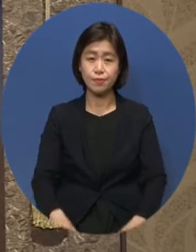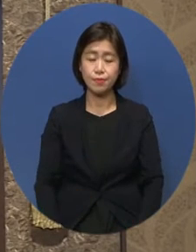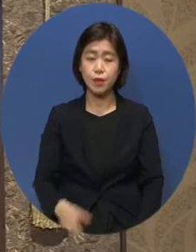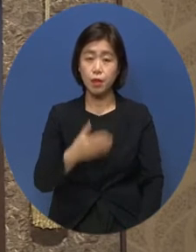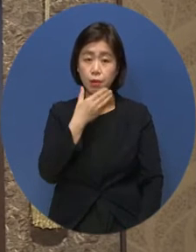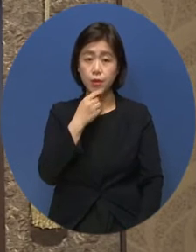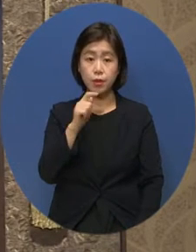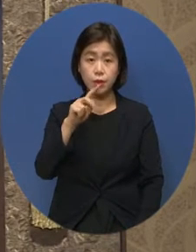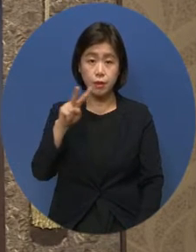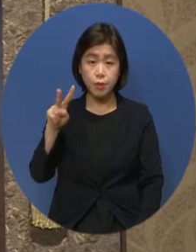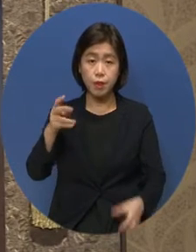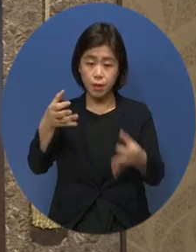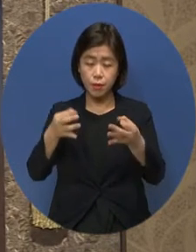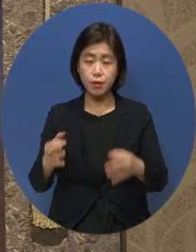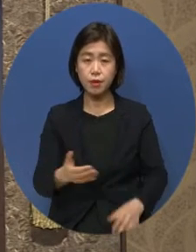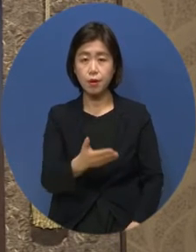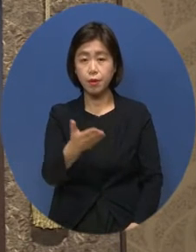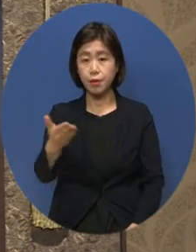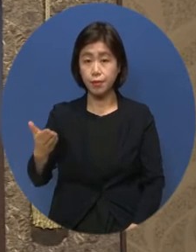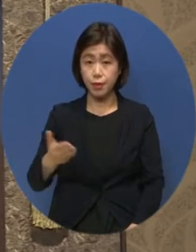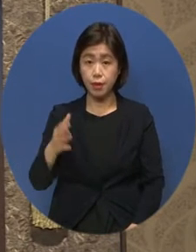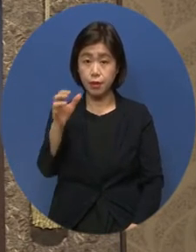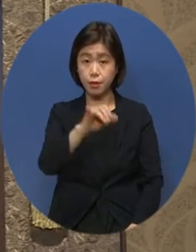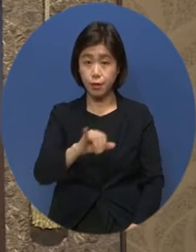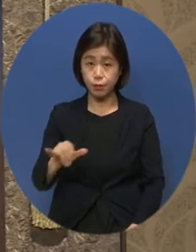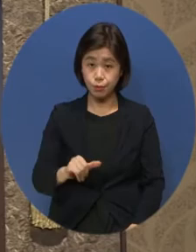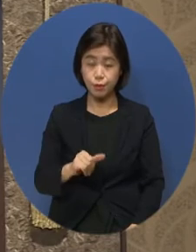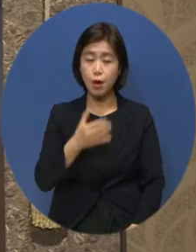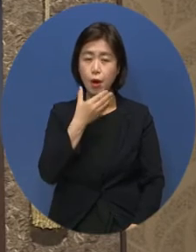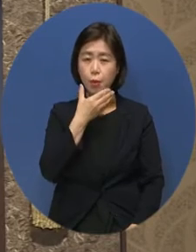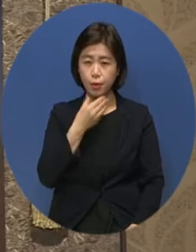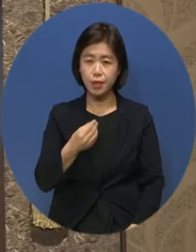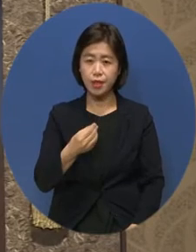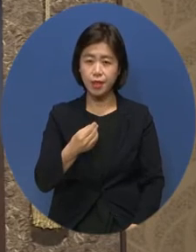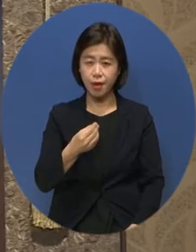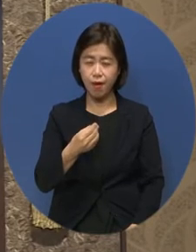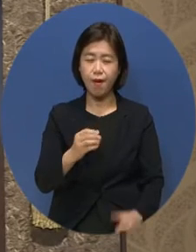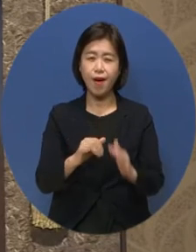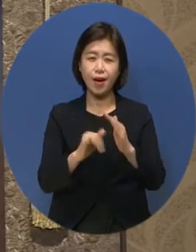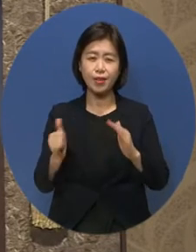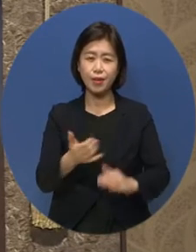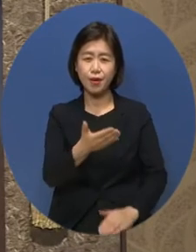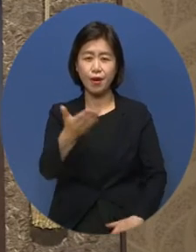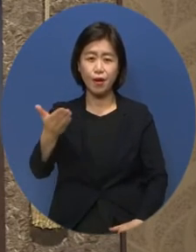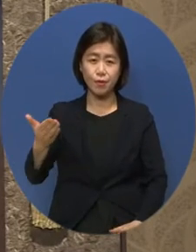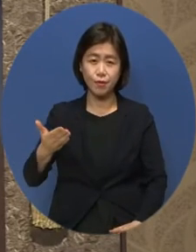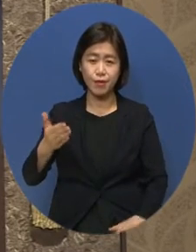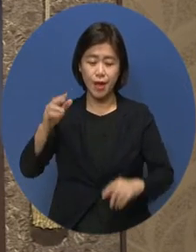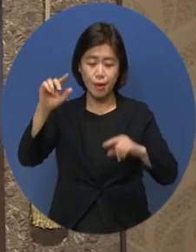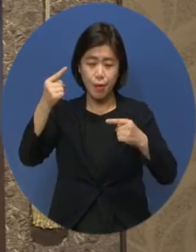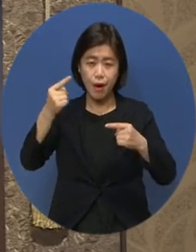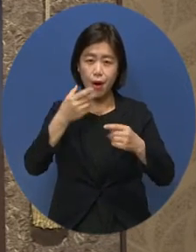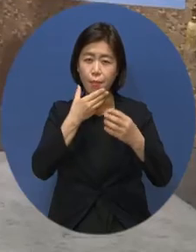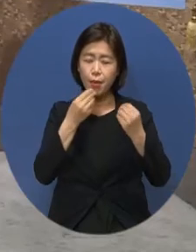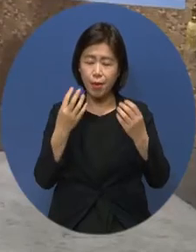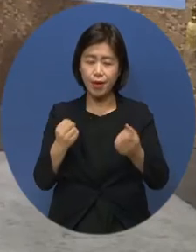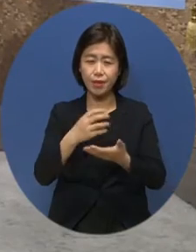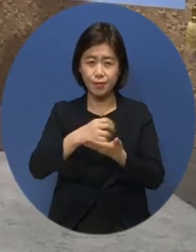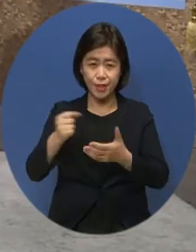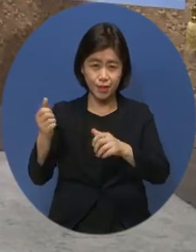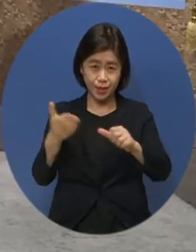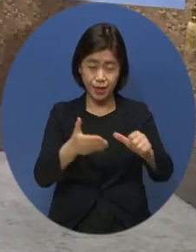복시 tv 시청자 여러분들과 전국 우리 복시 한 가족 여러분 모두 새해 복 많이 받으시기 바랍니다